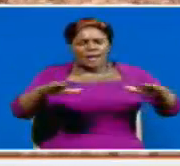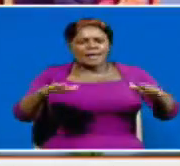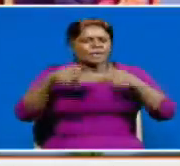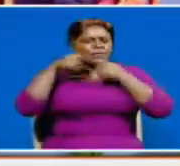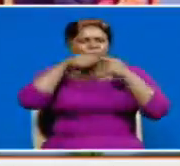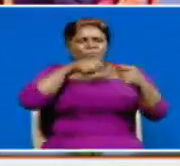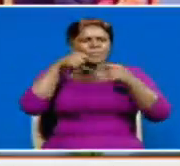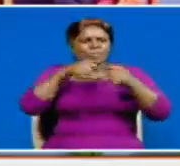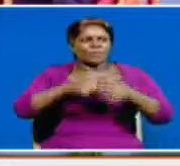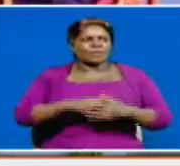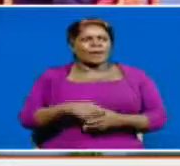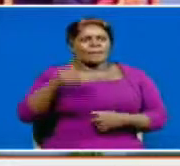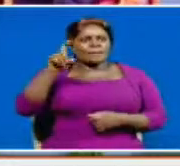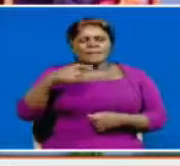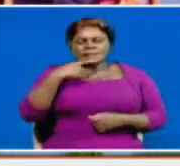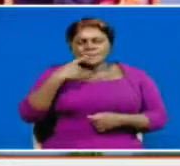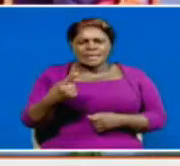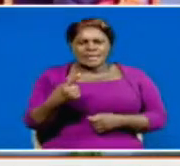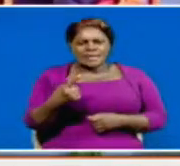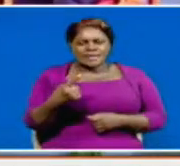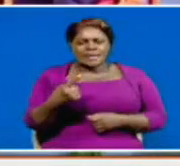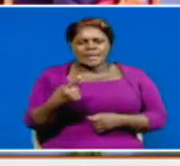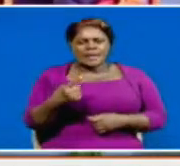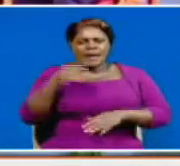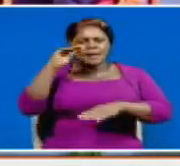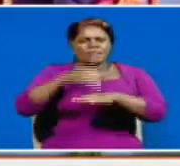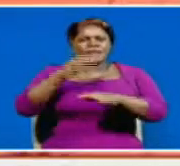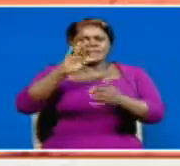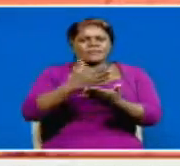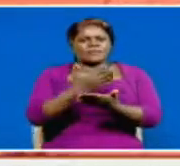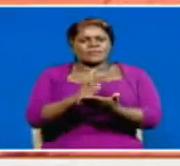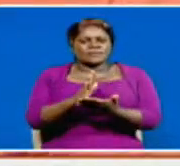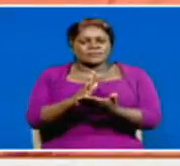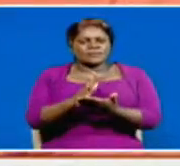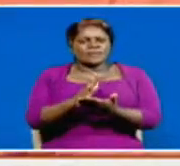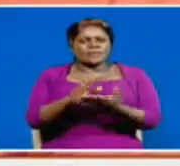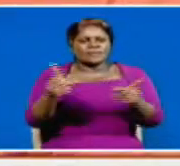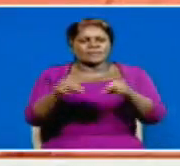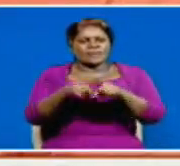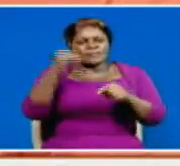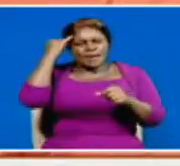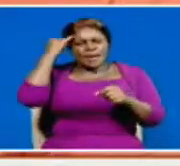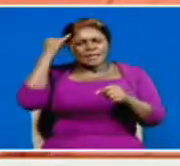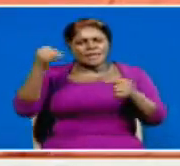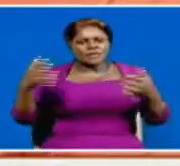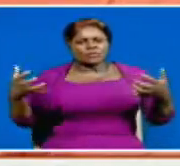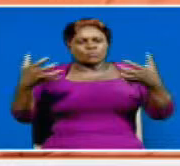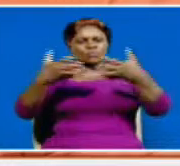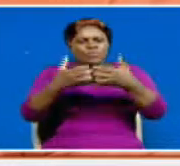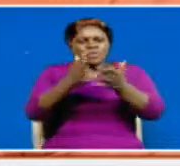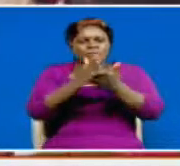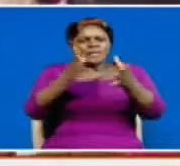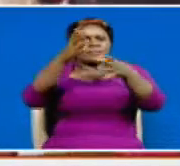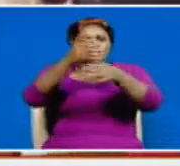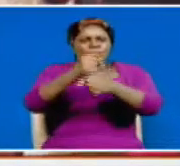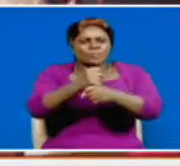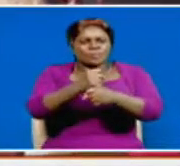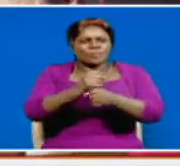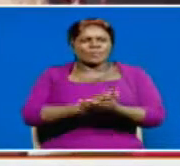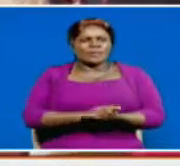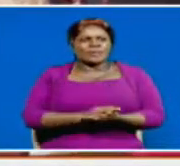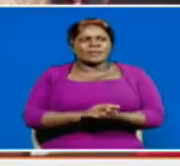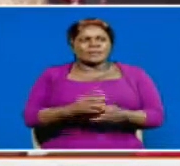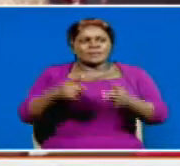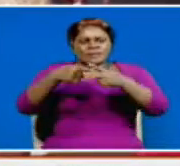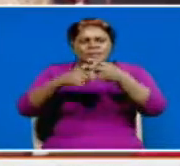miwa. Hili limeathiri sana sekta ya sukari na wazo la kuunganisha baadhi ya viwanda likawekwa bayana.